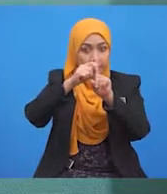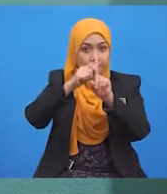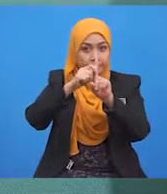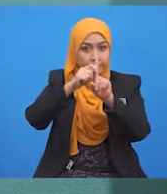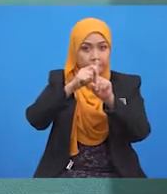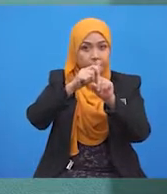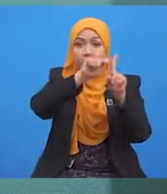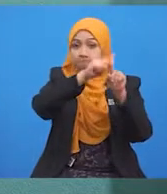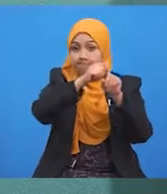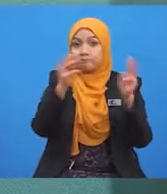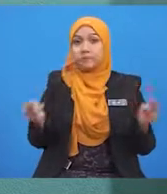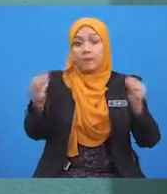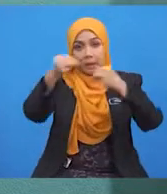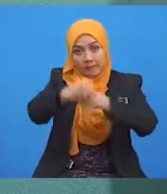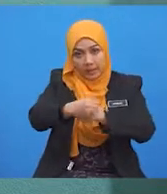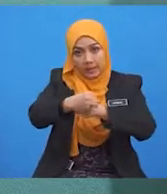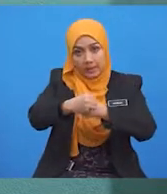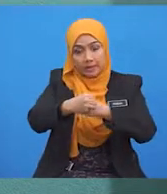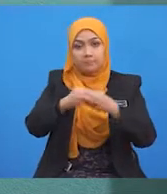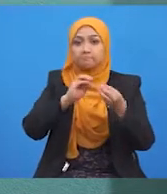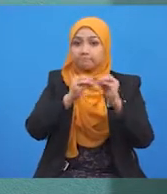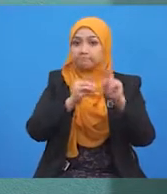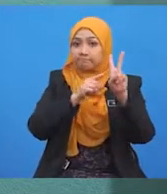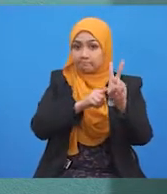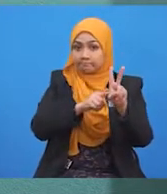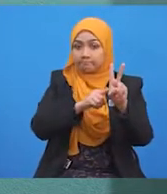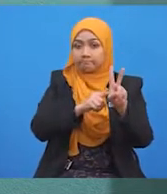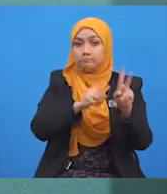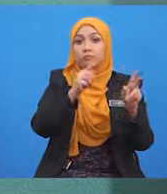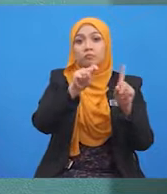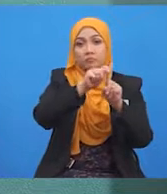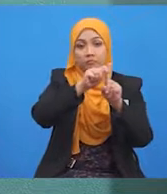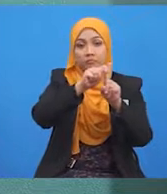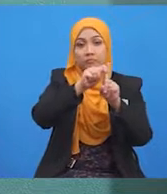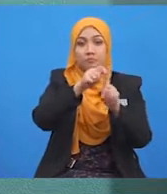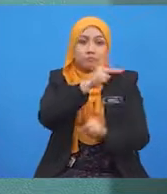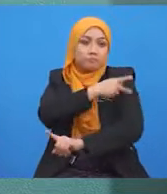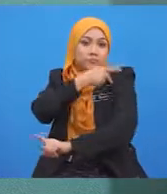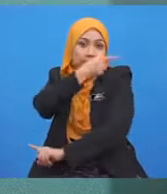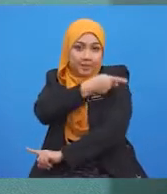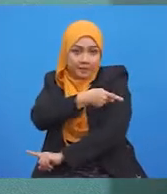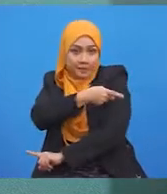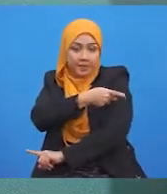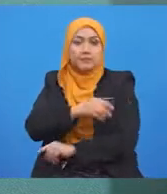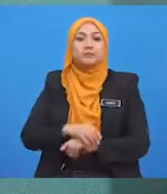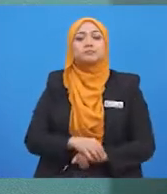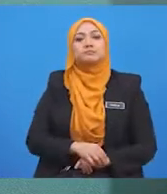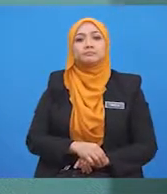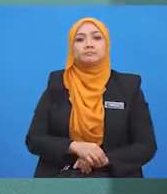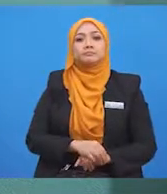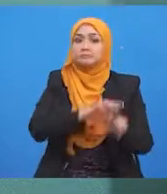termometer makmal termometer klinik maupun